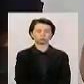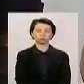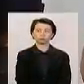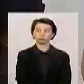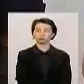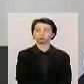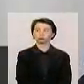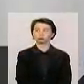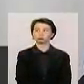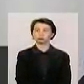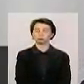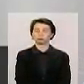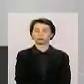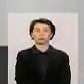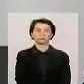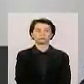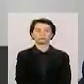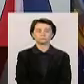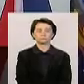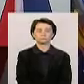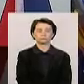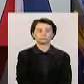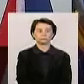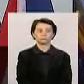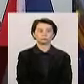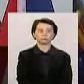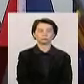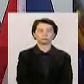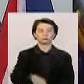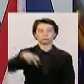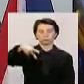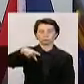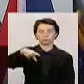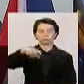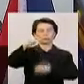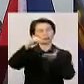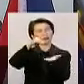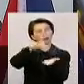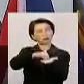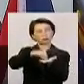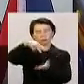Dilaluan kepada pihak Jenayah dan akan ditranslate oleh setakat ni kita dah ada